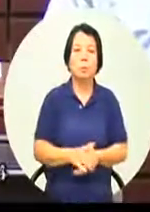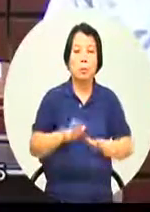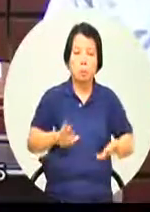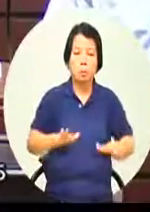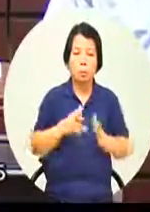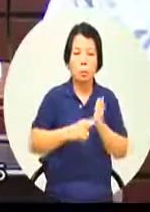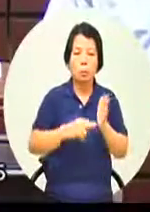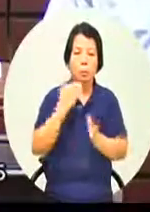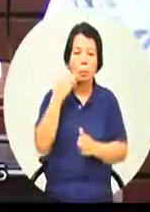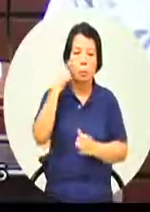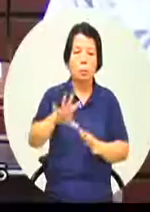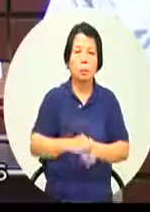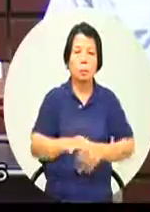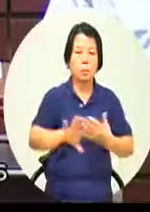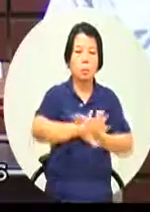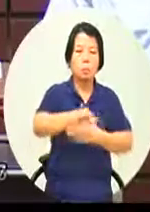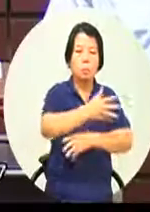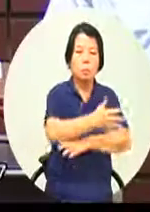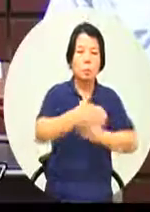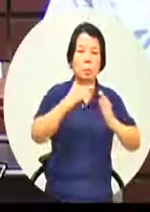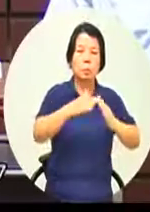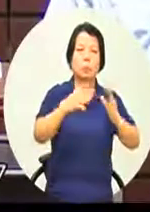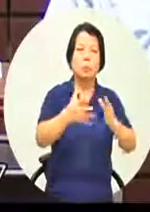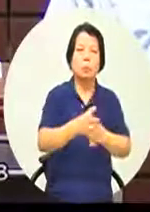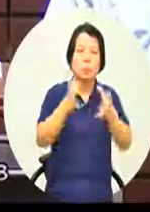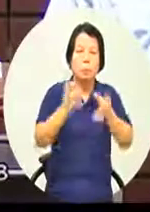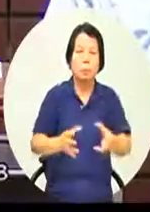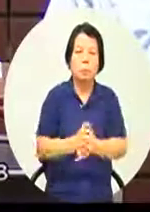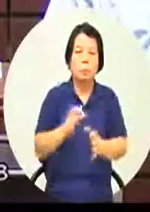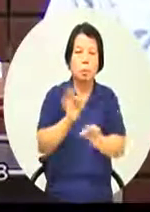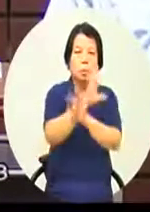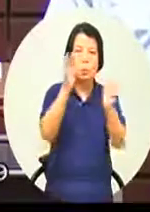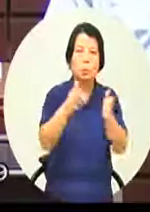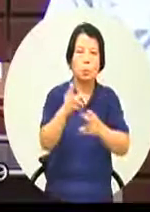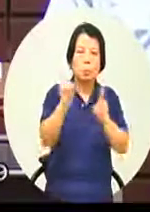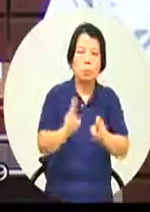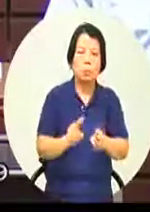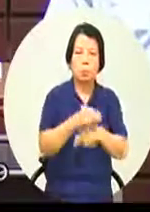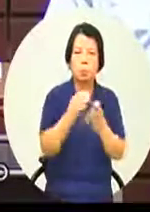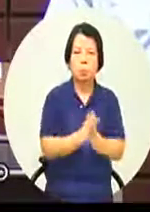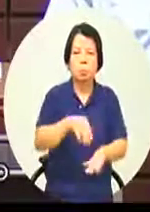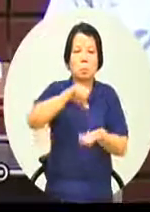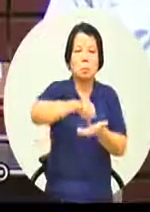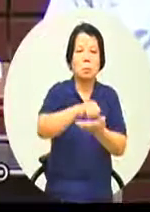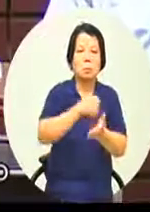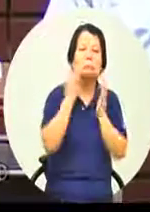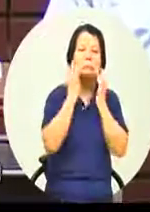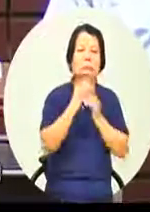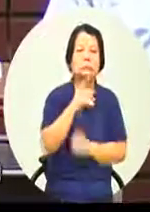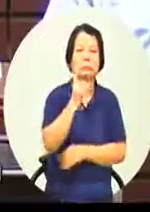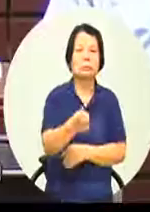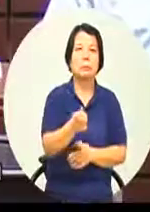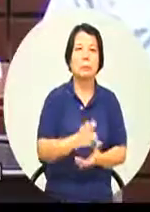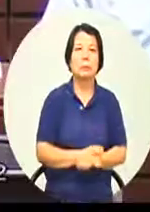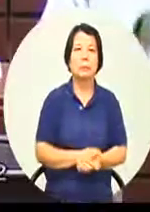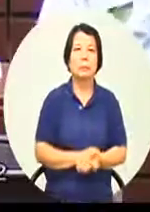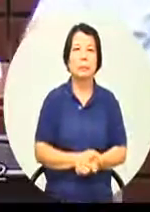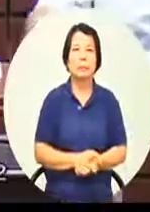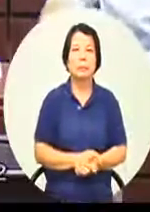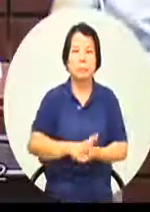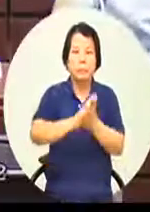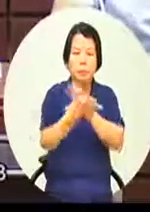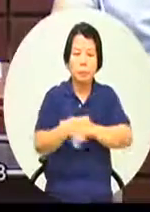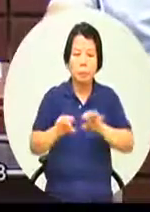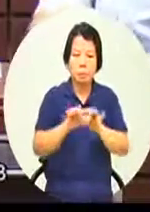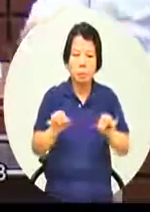说其他县市设了光电农园，结果下面都不能种菜， 也不能种，所以说变成土